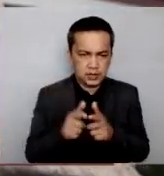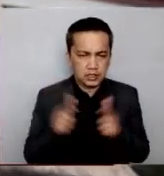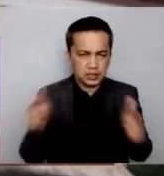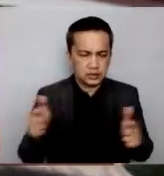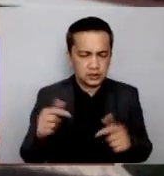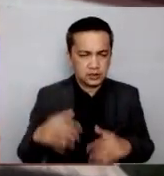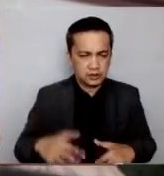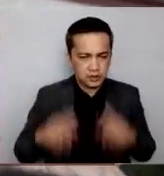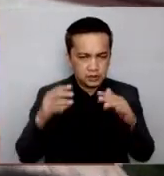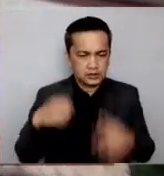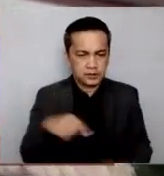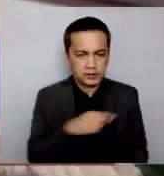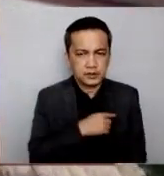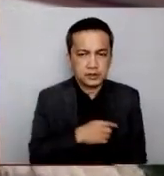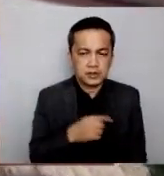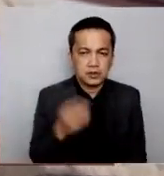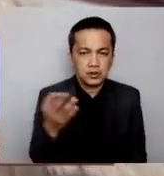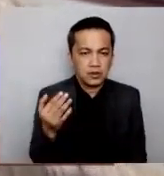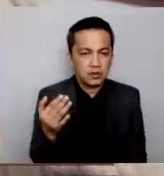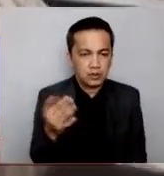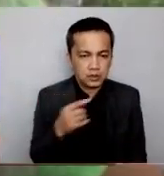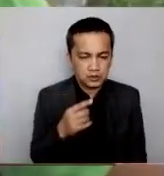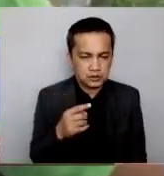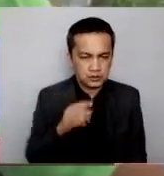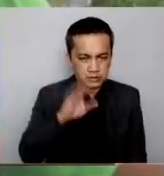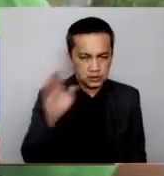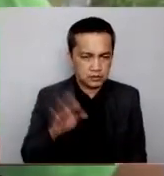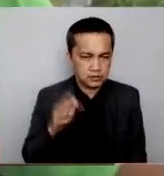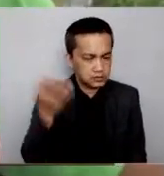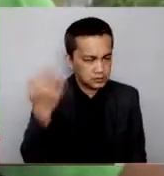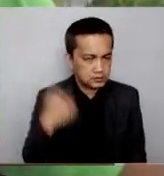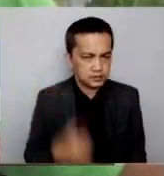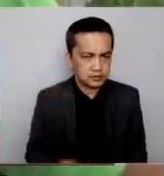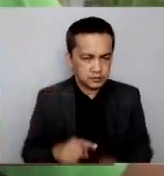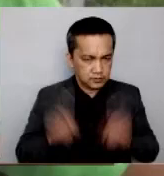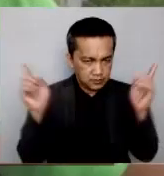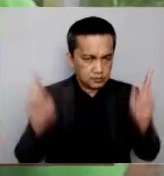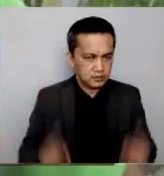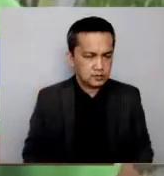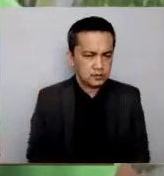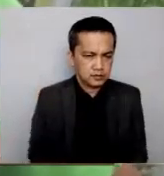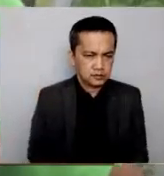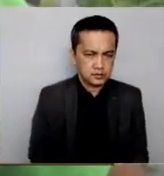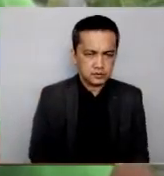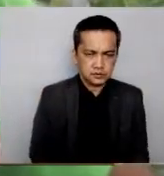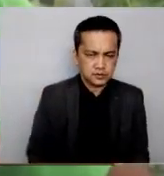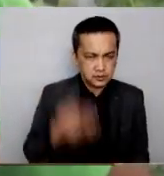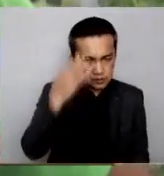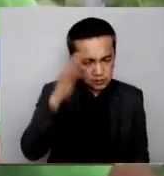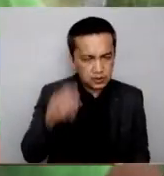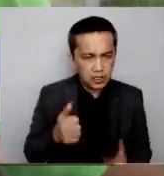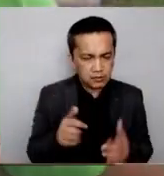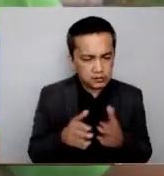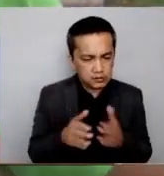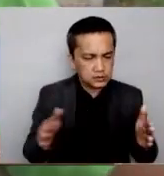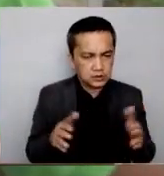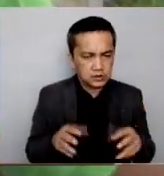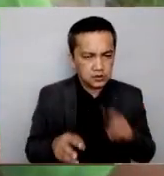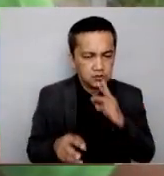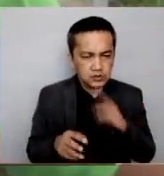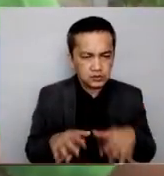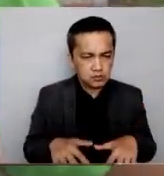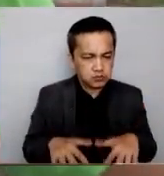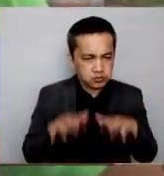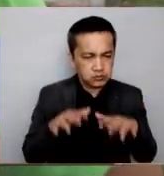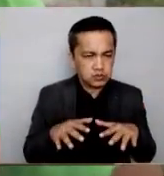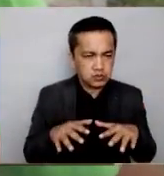amin. Dahil hindi naman ganyan dati. Hindi po namin alam kung hanggang kailan yung laki ng tubig at